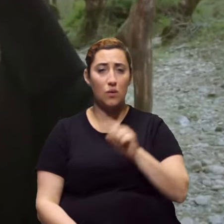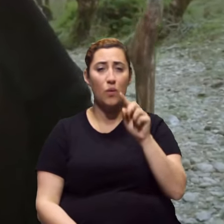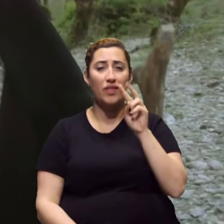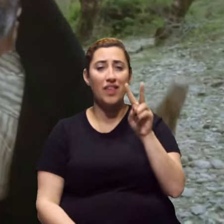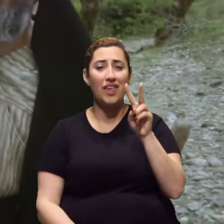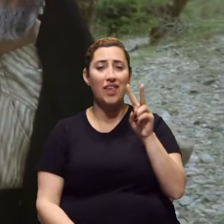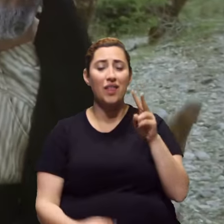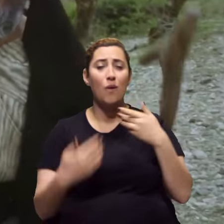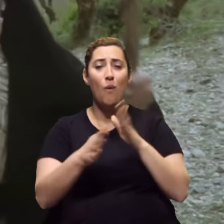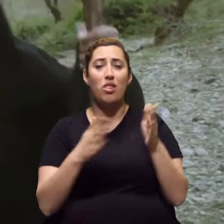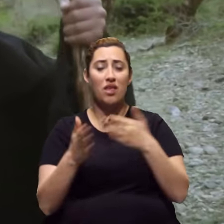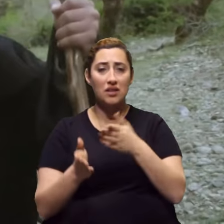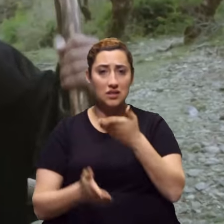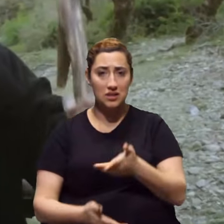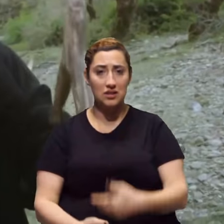12'dir hücresi.